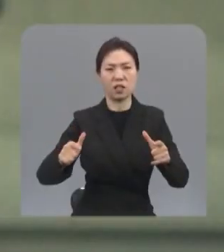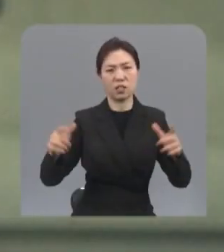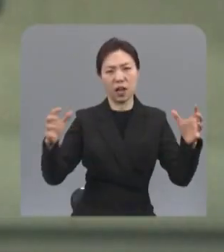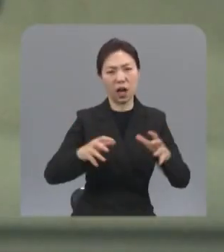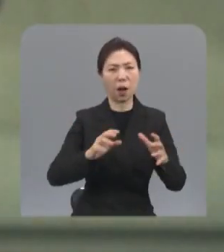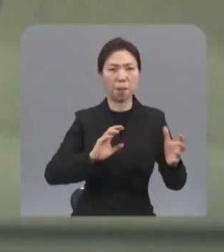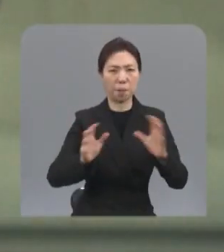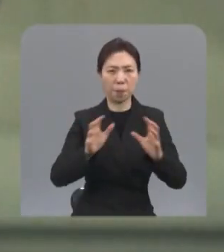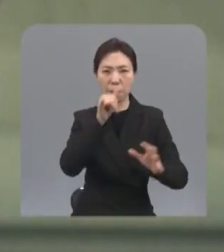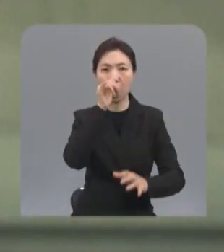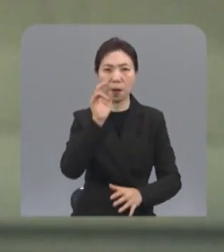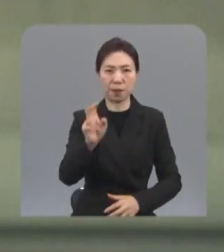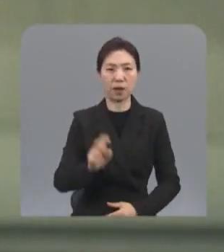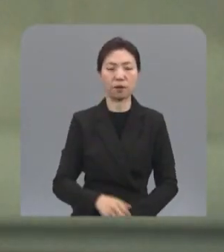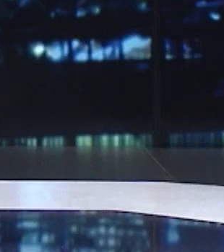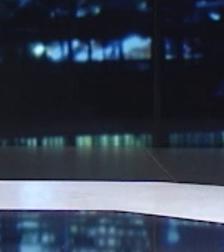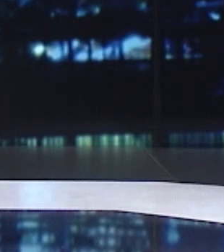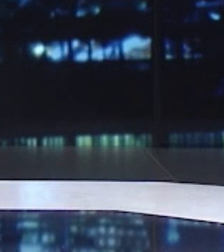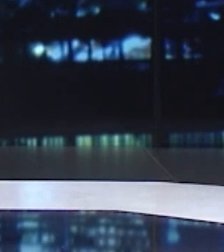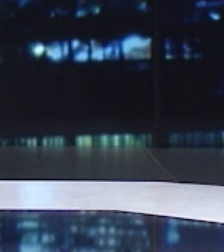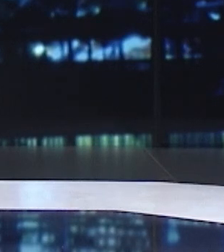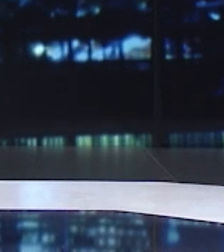뉴스 조빈나입니다.